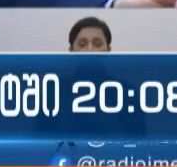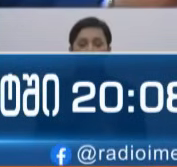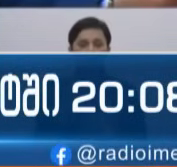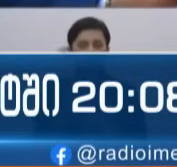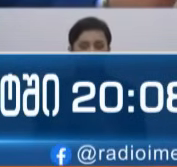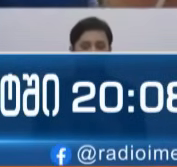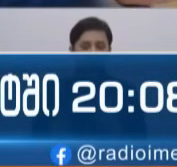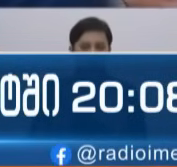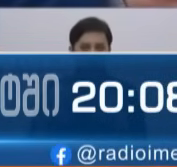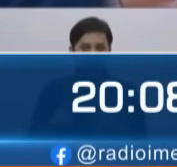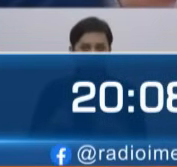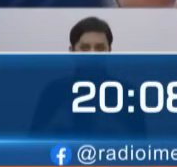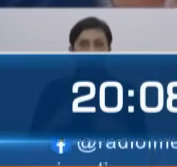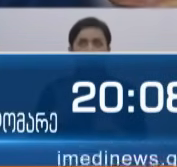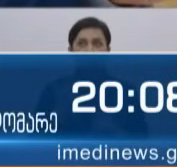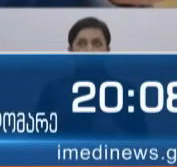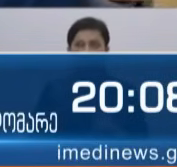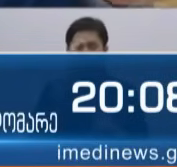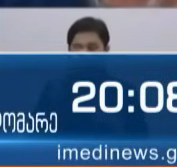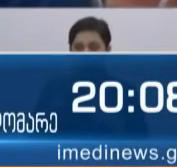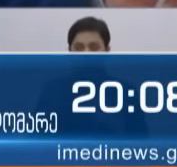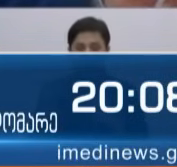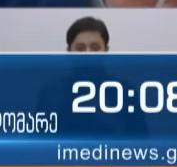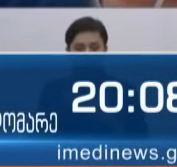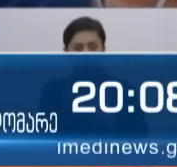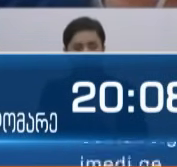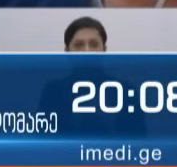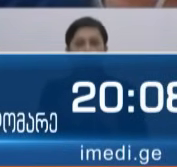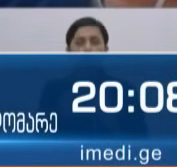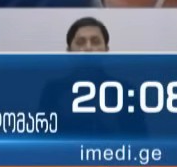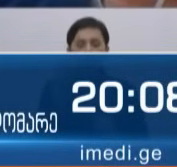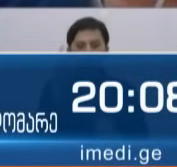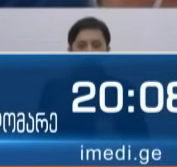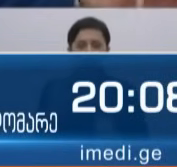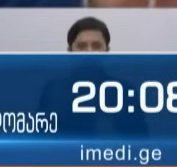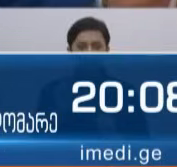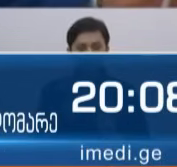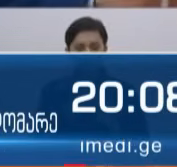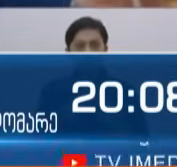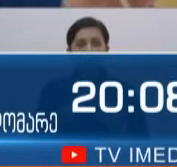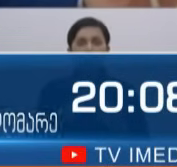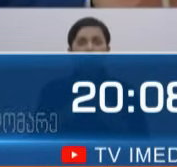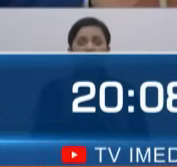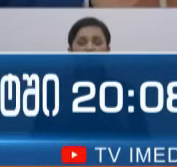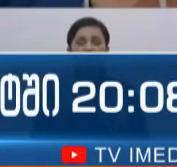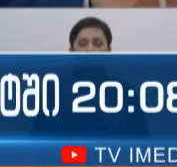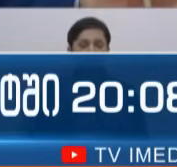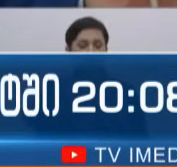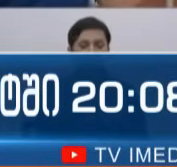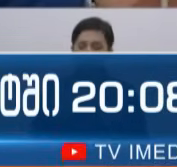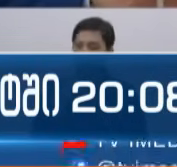დამარცხდა, აჯობა დიახ რა თქმა უნდა ამ სამთავრობო გუნდმა, აჯობა რა თქმა უნდა ირაკლი ყობახიძემ, ამას ნიშნის მოგებით არ